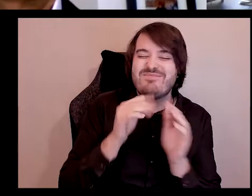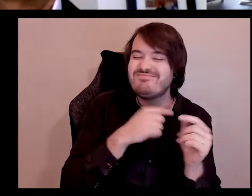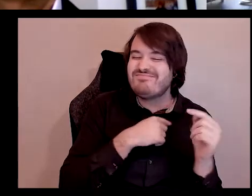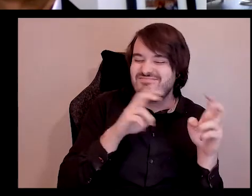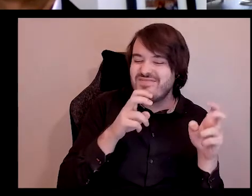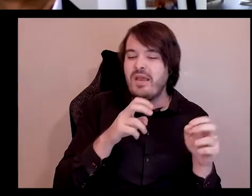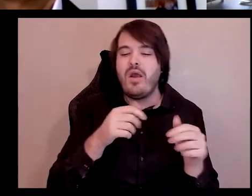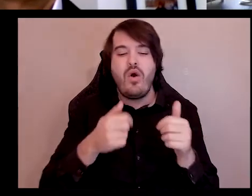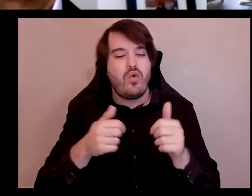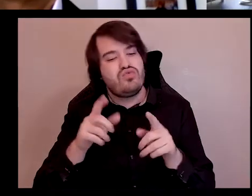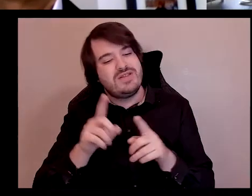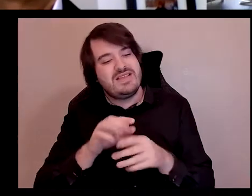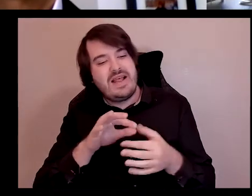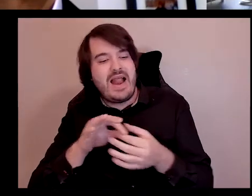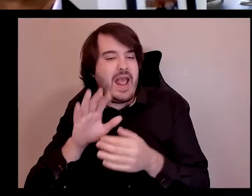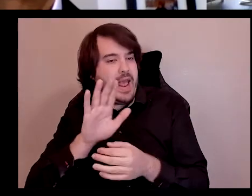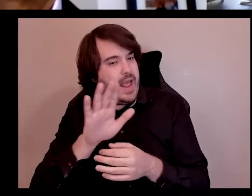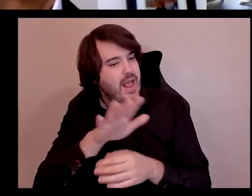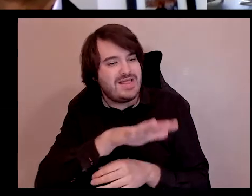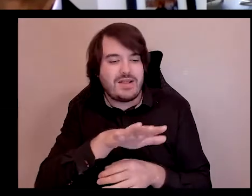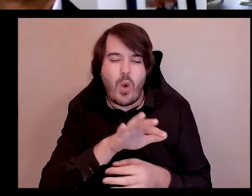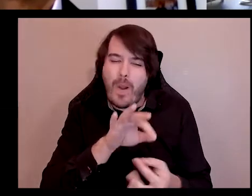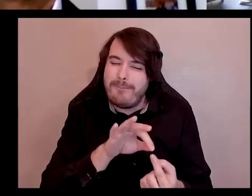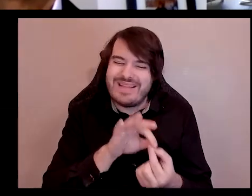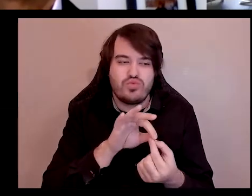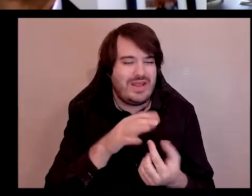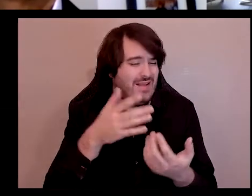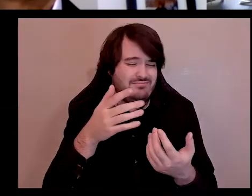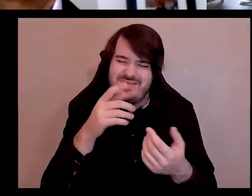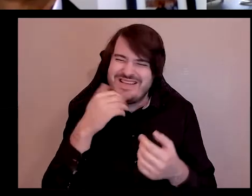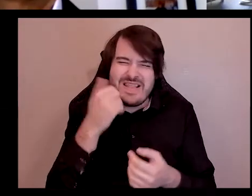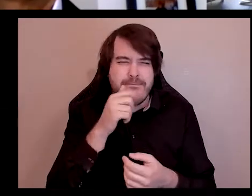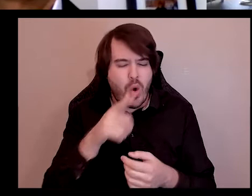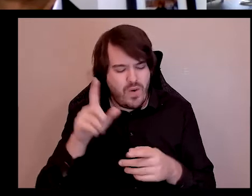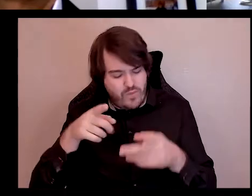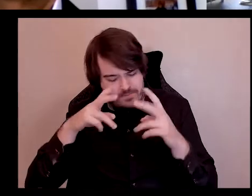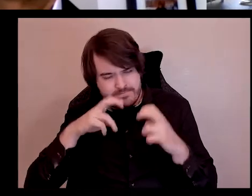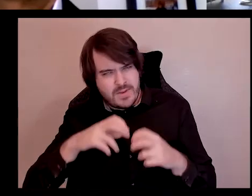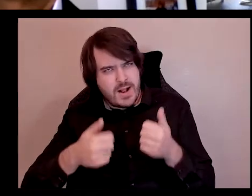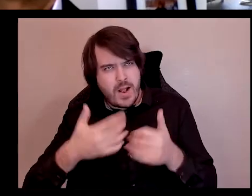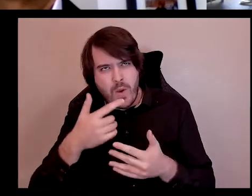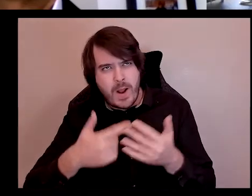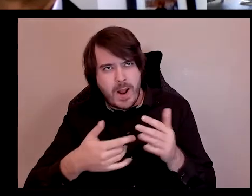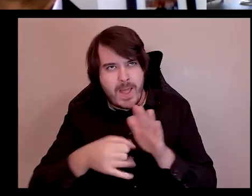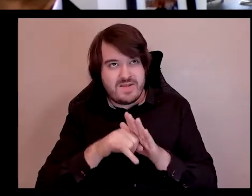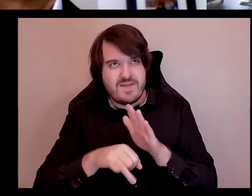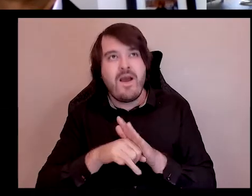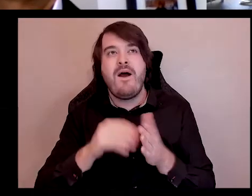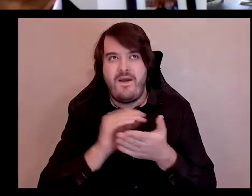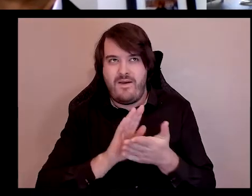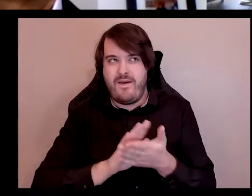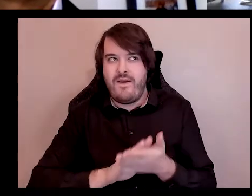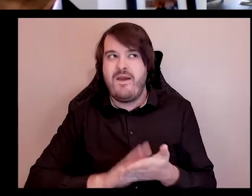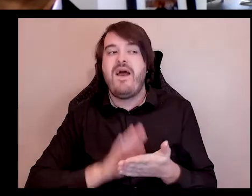des aptitudes plus soft skills, mais ça peut être également lié à votre secteur en particulier. N'hésitez pas, prenez le